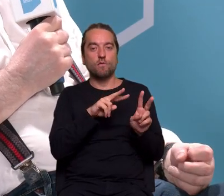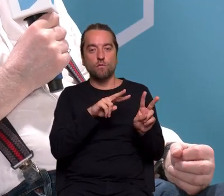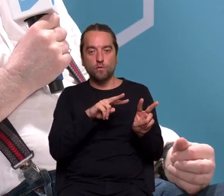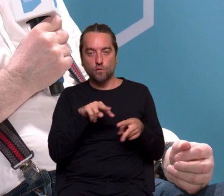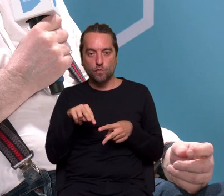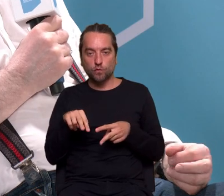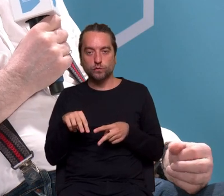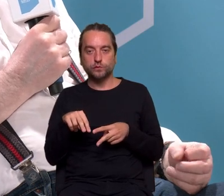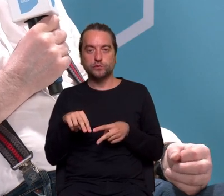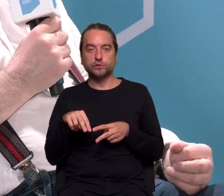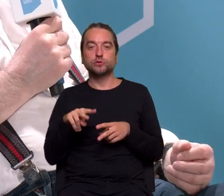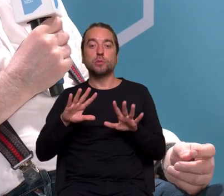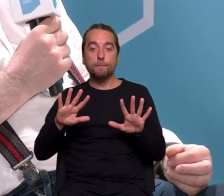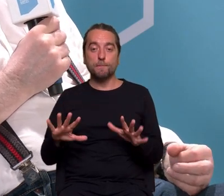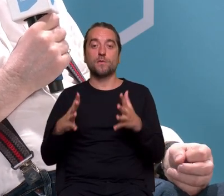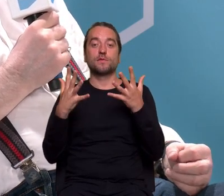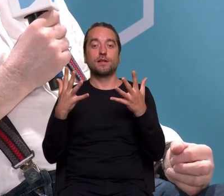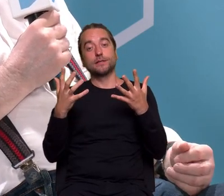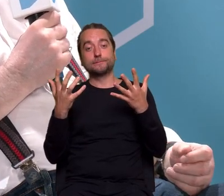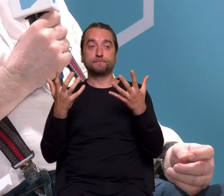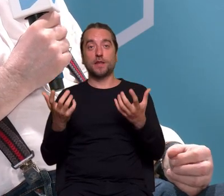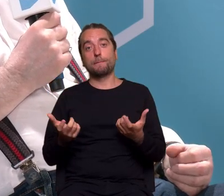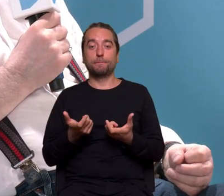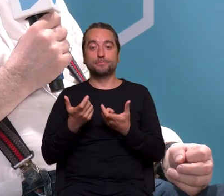swoich powstańczych przygód